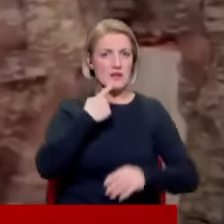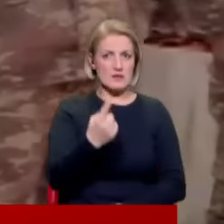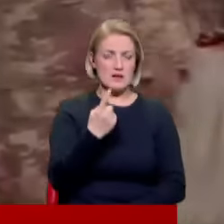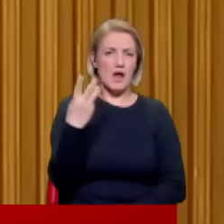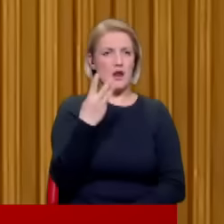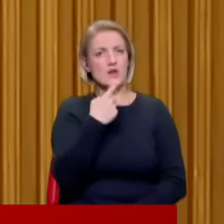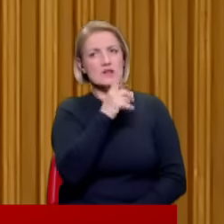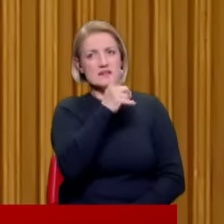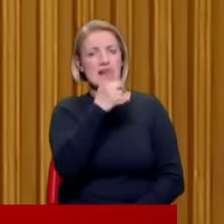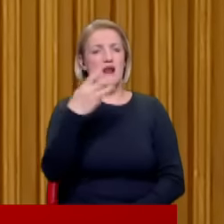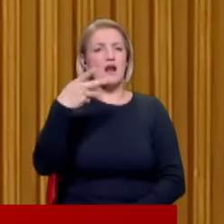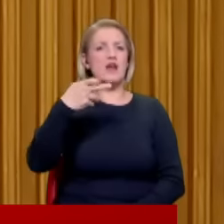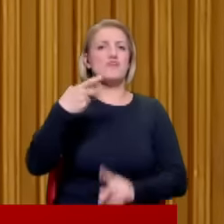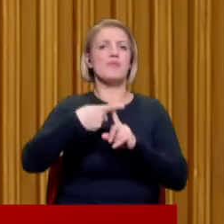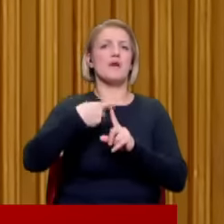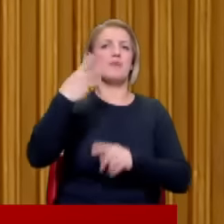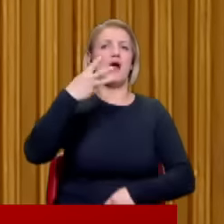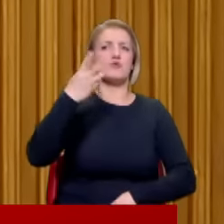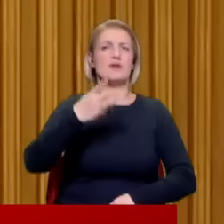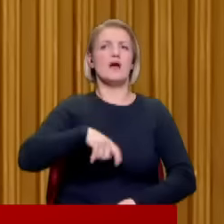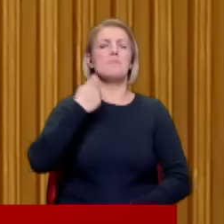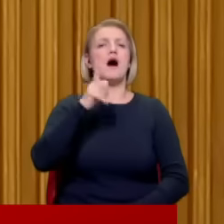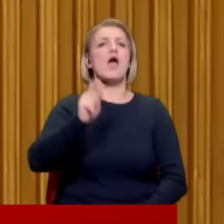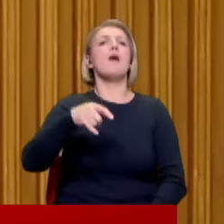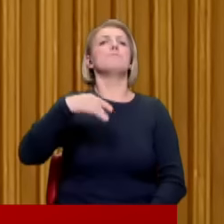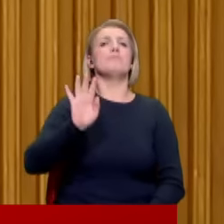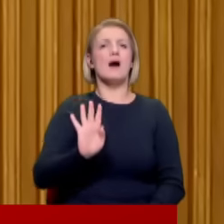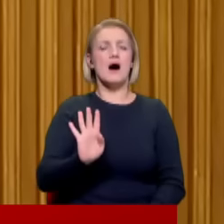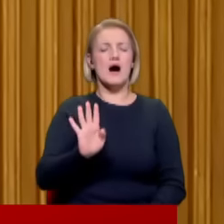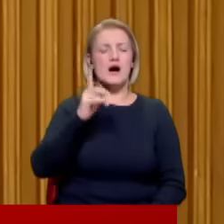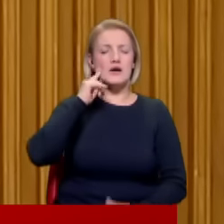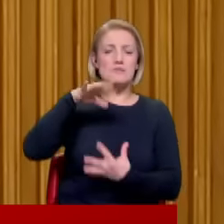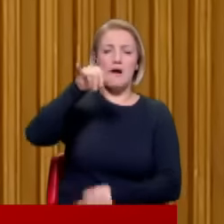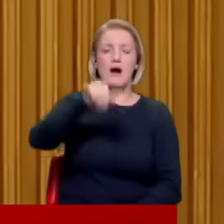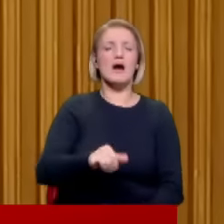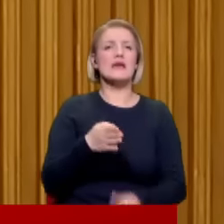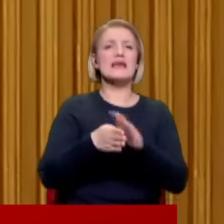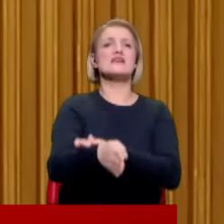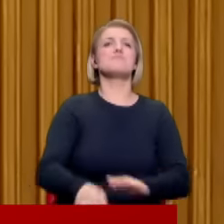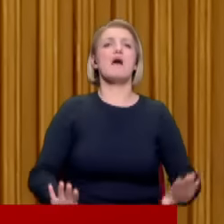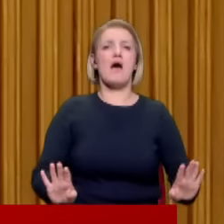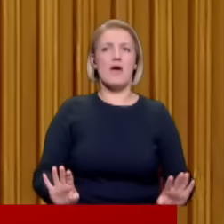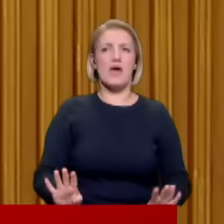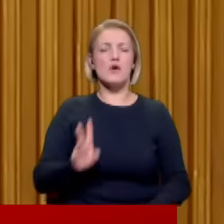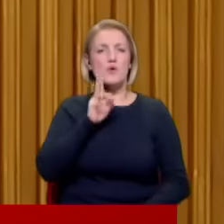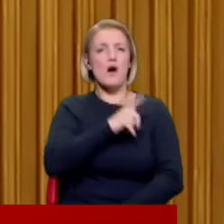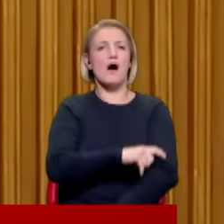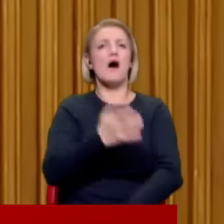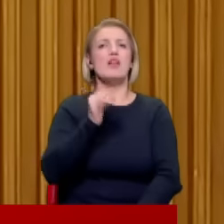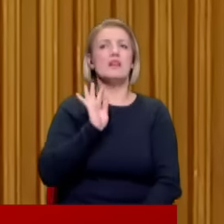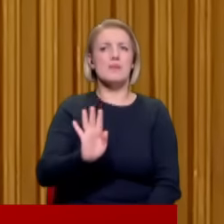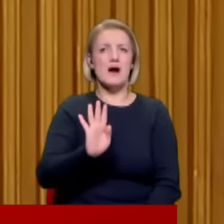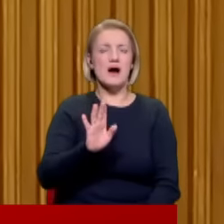Erdoğan'a seslendi. Recep Tayyip Erdoğan, atma, yapma, kul hakkına girme. Ama gilersen günü geldiğinde